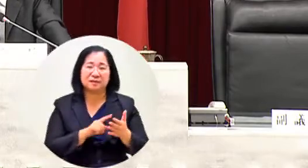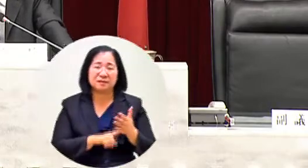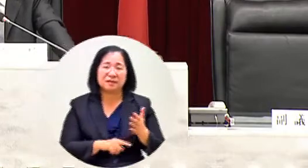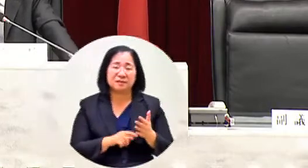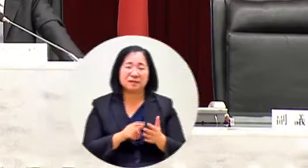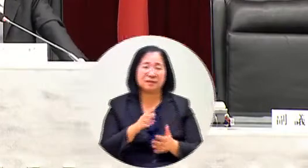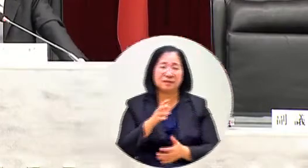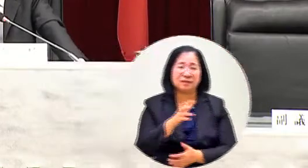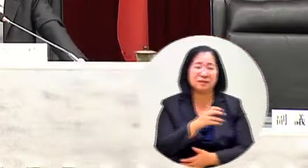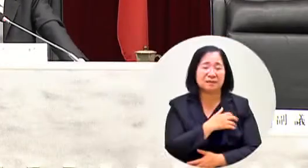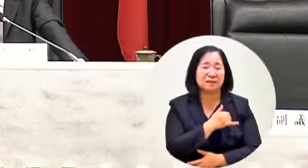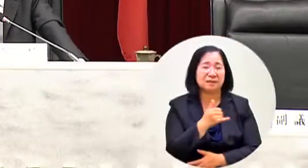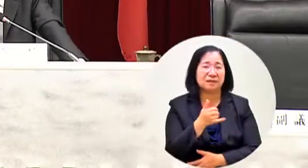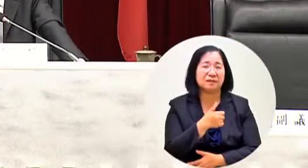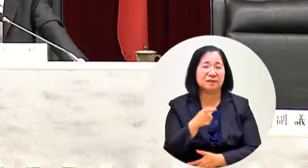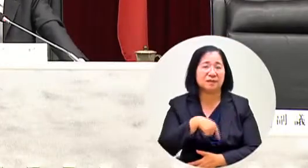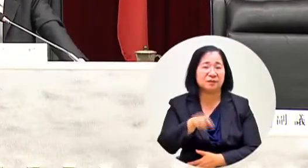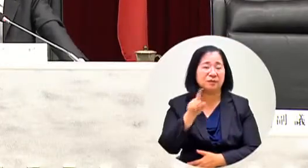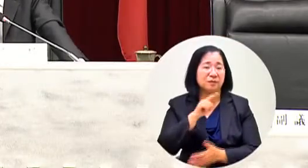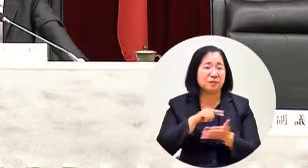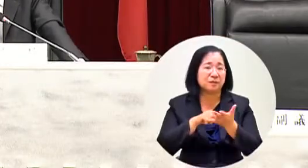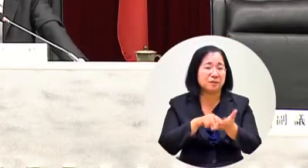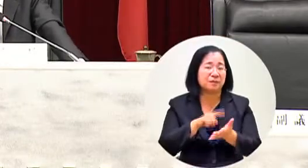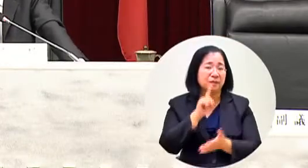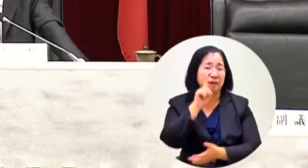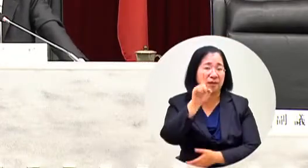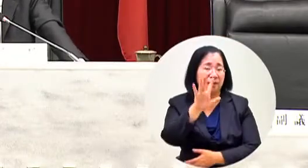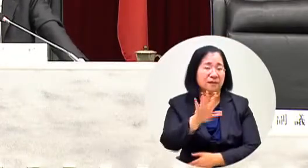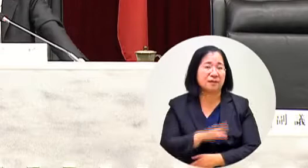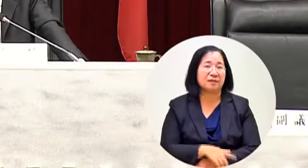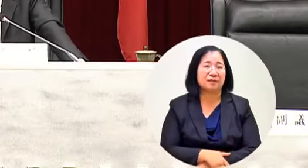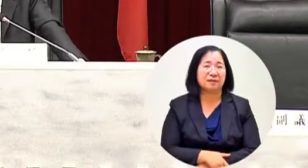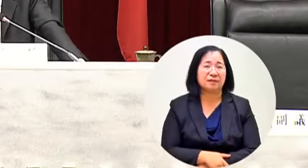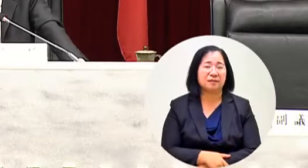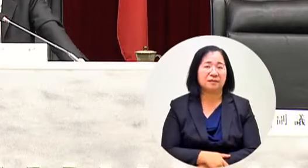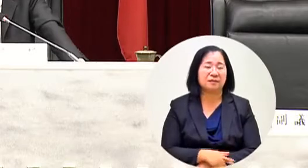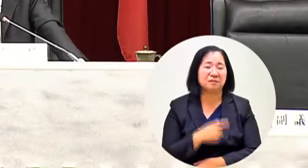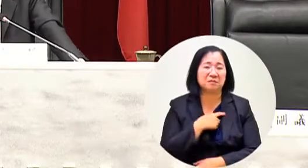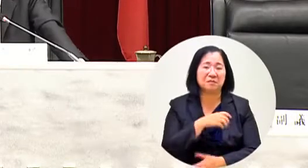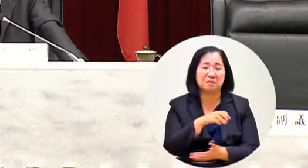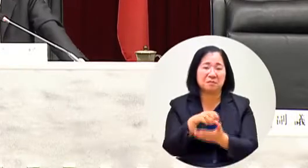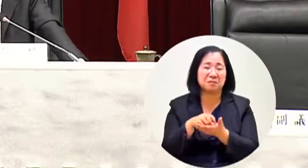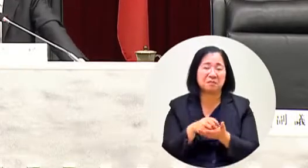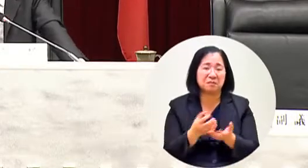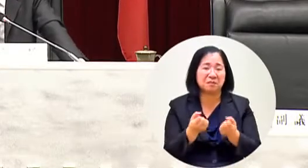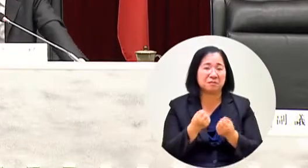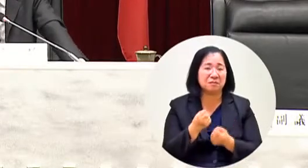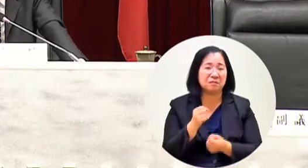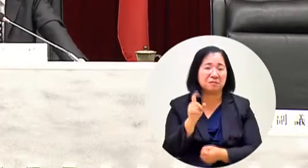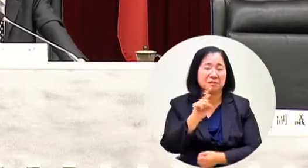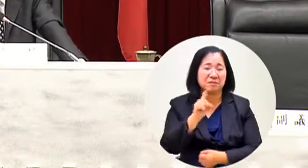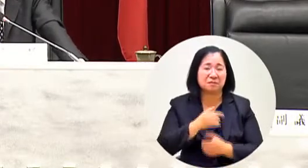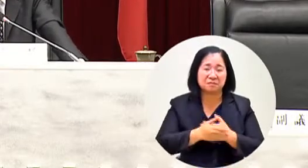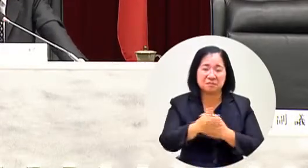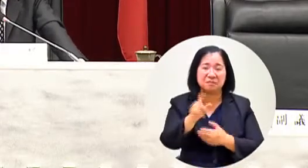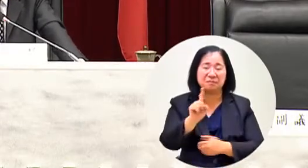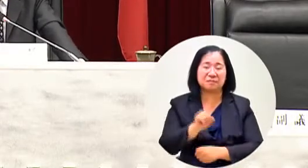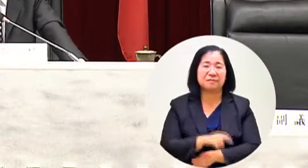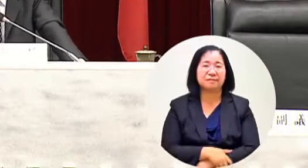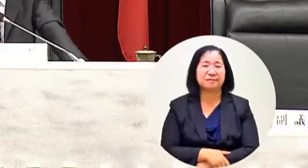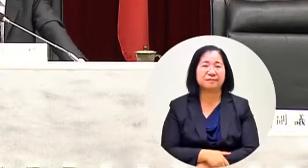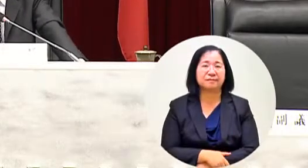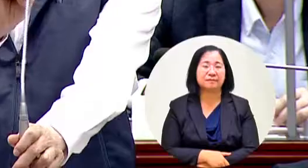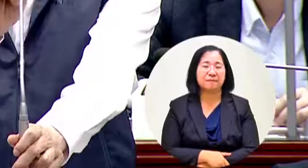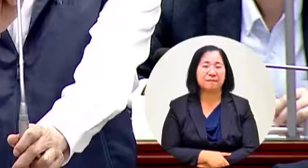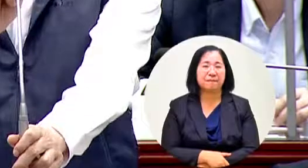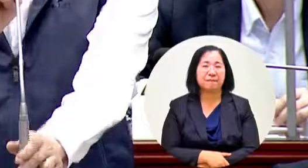想他们非常感恩哈，也谢谢市长，你们一定要好好的善待这些非常基层、非常辛苦的，未来在培育我们未来主人翁